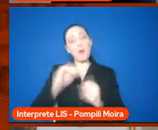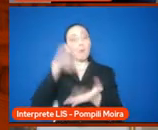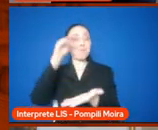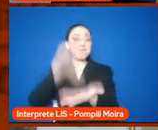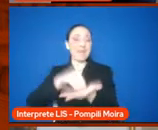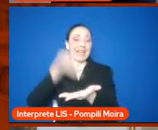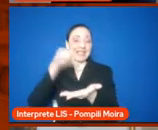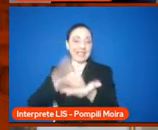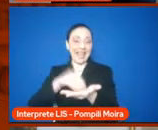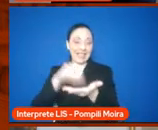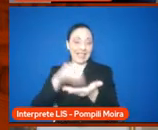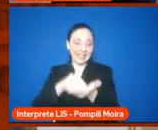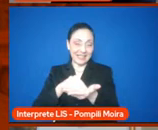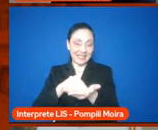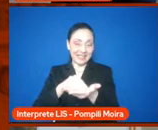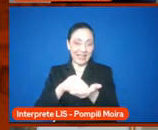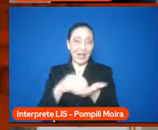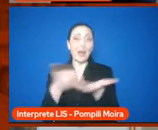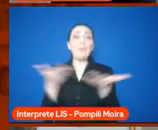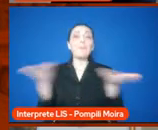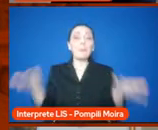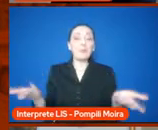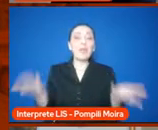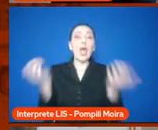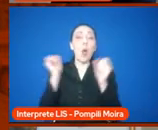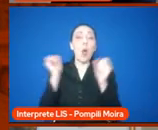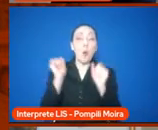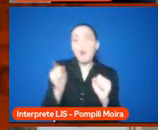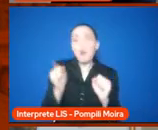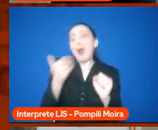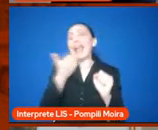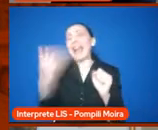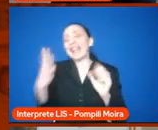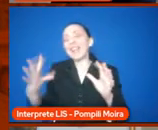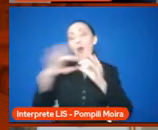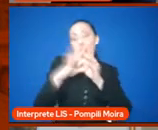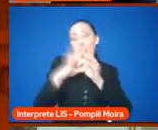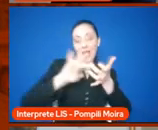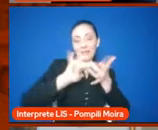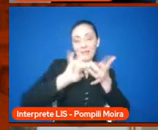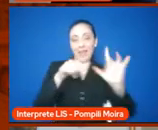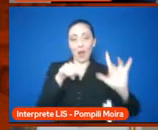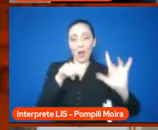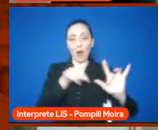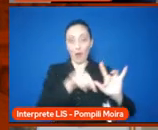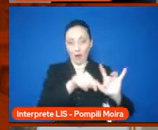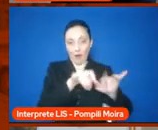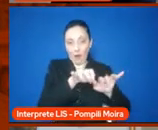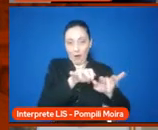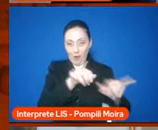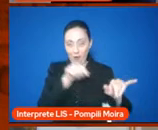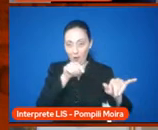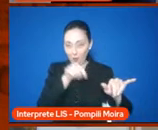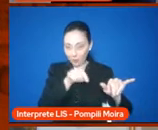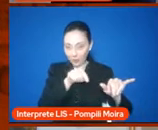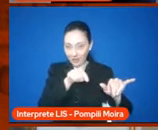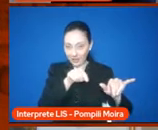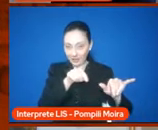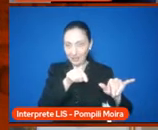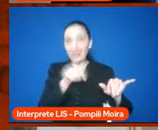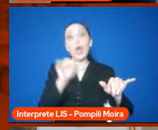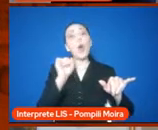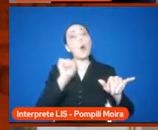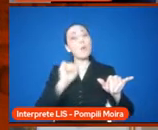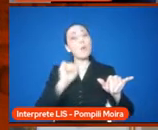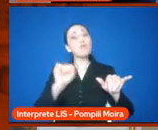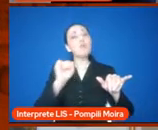magari dando questa diffusività che oggi questi mezzi ci consentono, in modo che possiamo essere, possiamo raggiungere